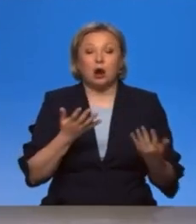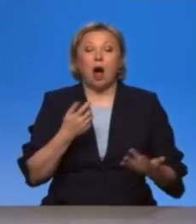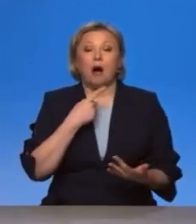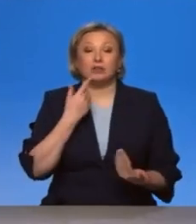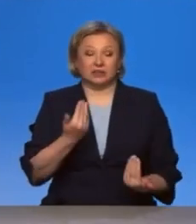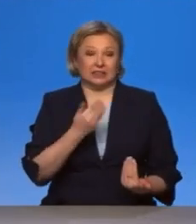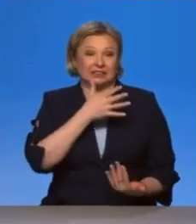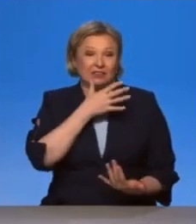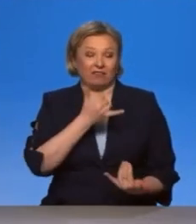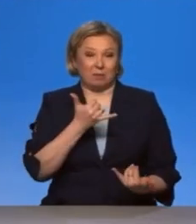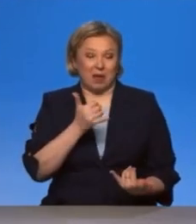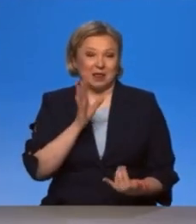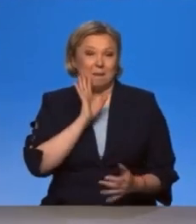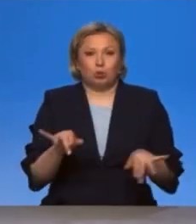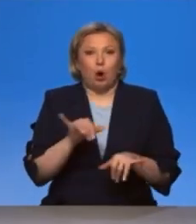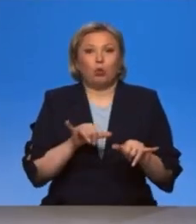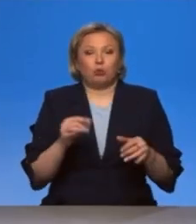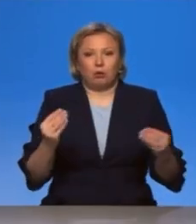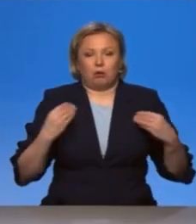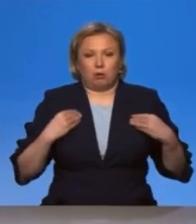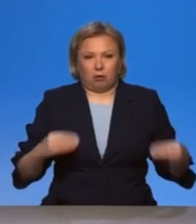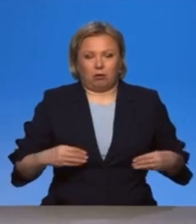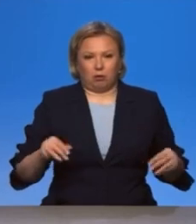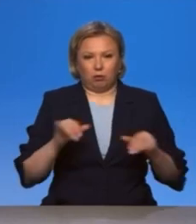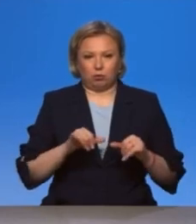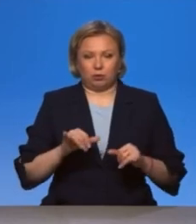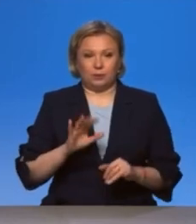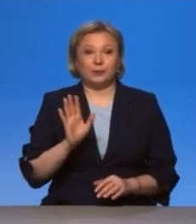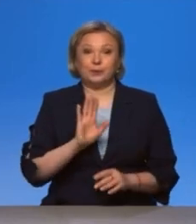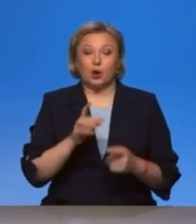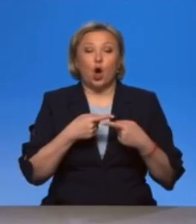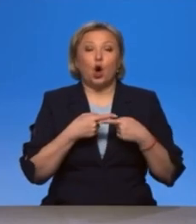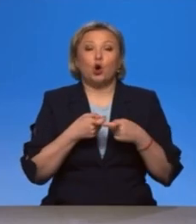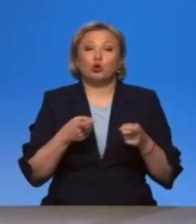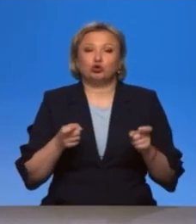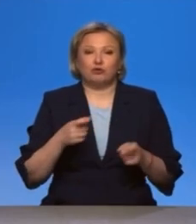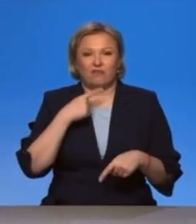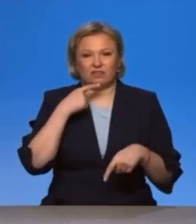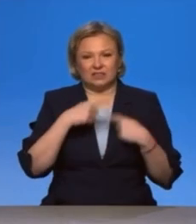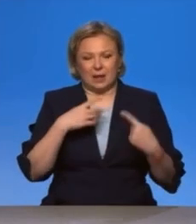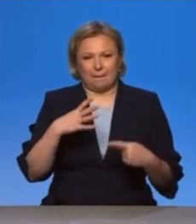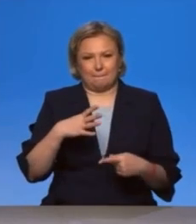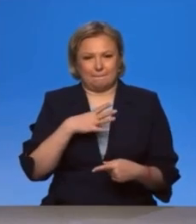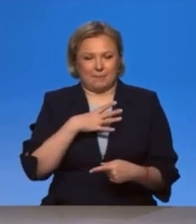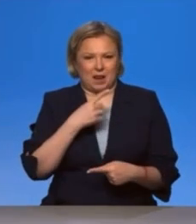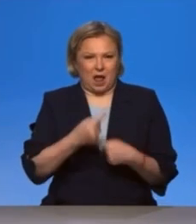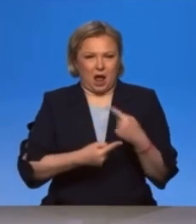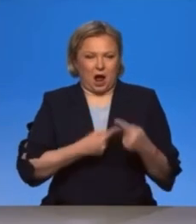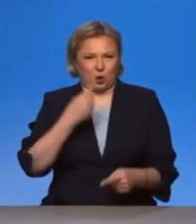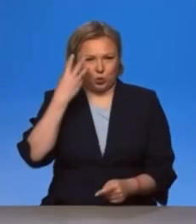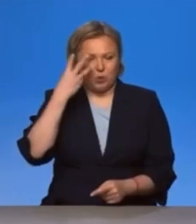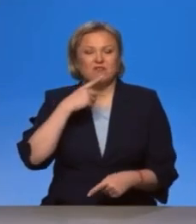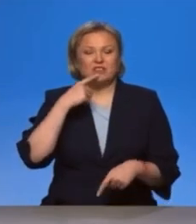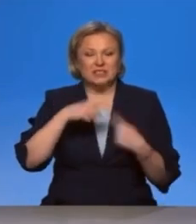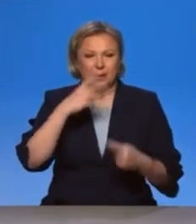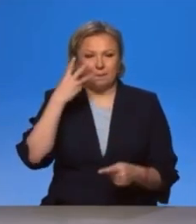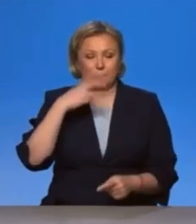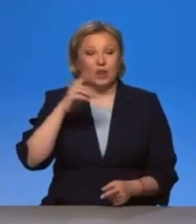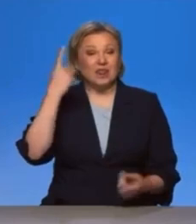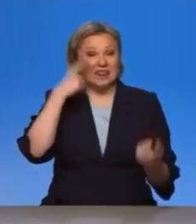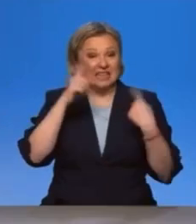вот такое надеть, носить? Да, то есть да. Кружева, они всегда были актуальны и всегда в моде. То есть дизайнеры не только